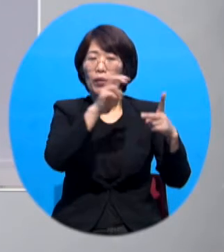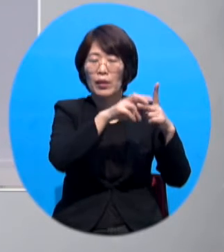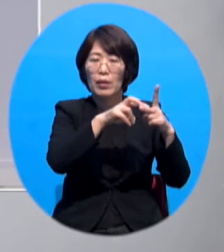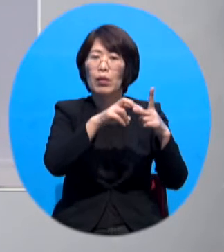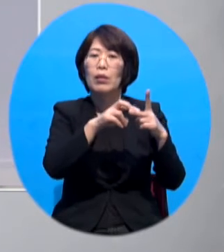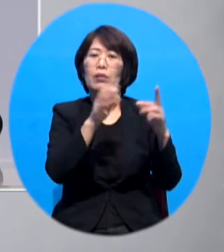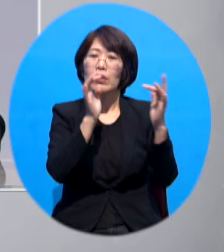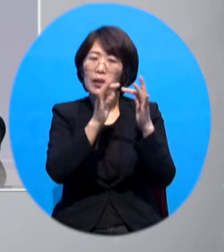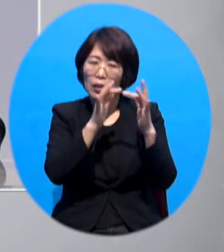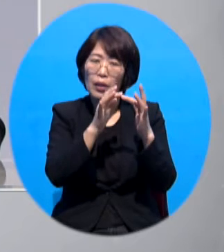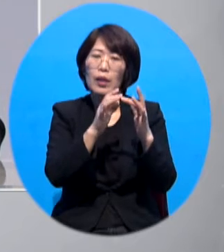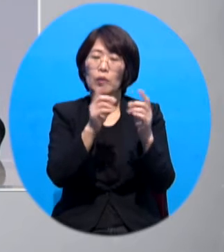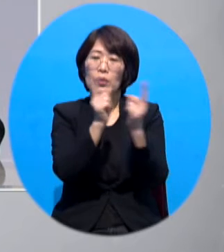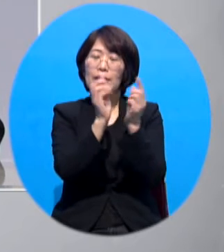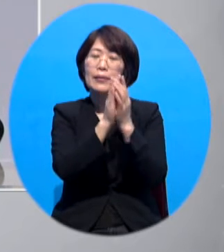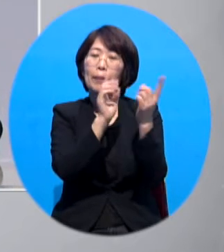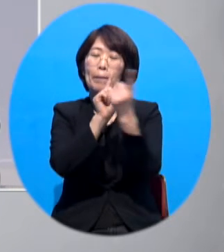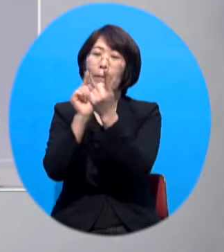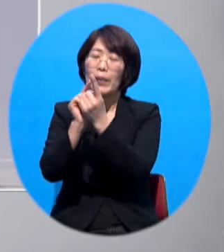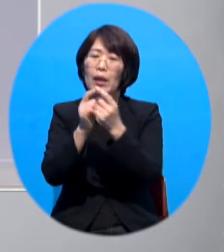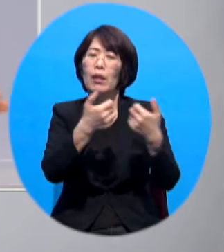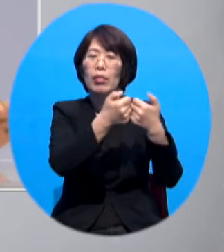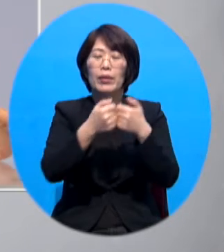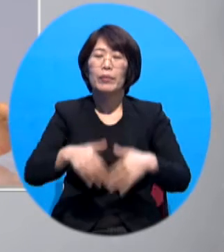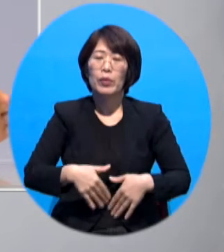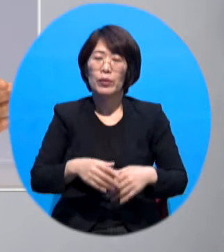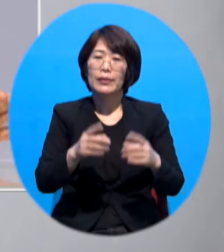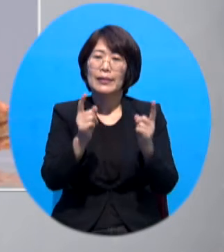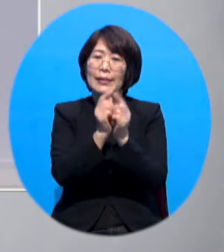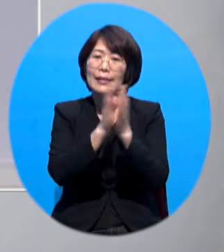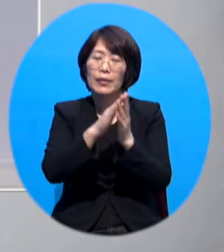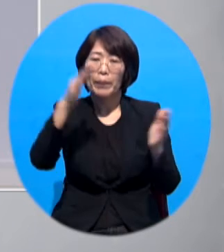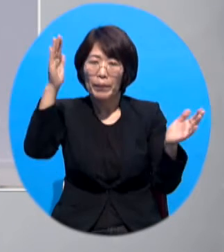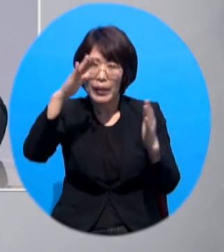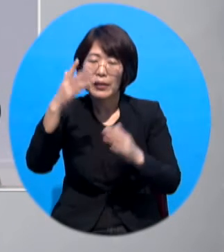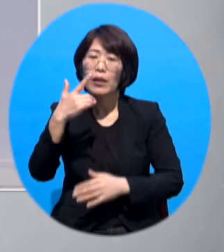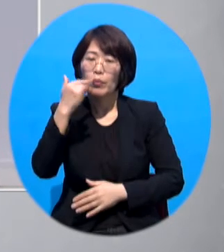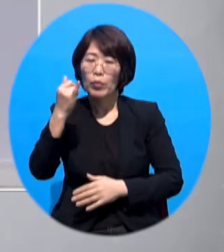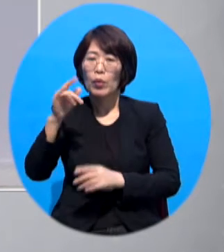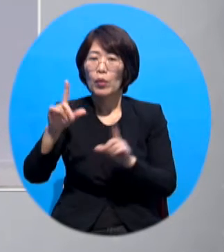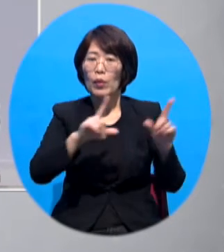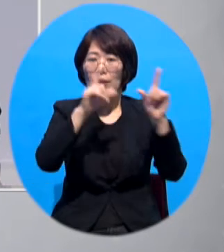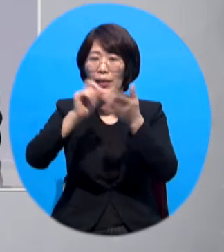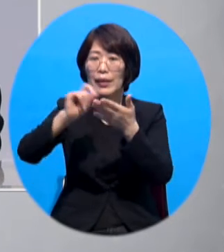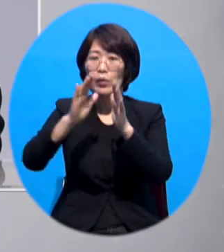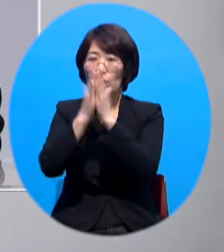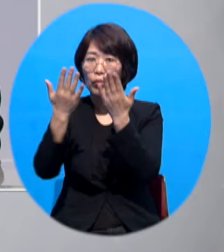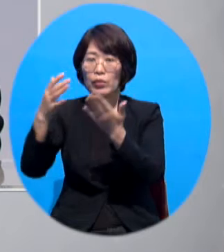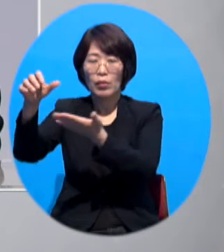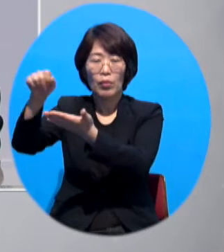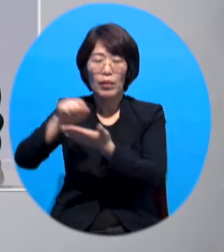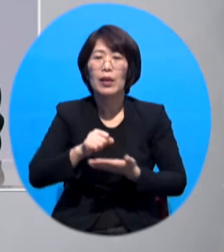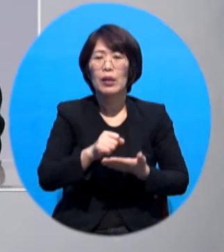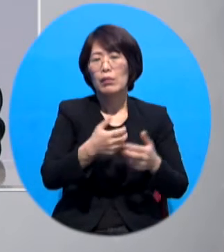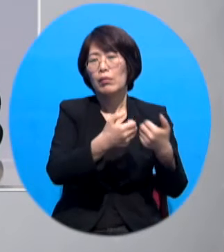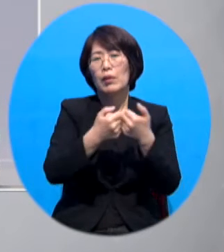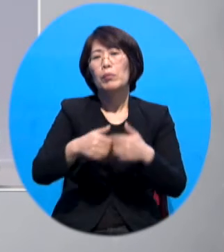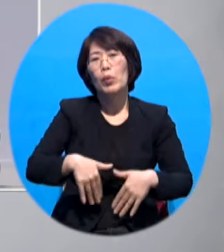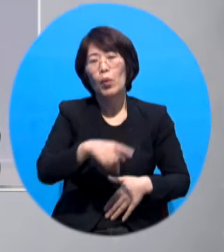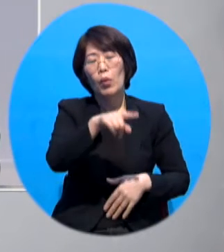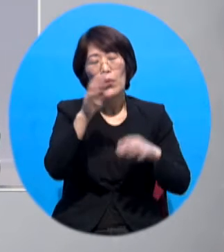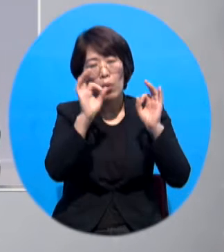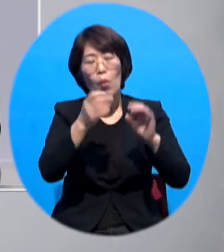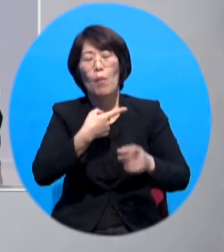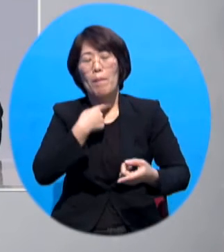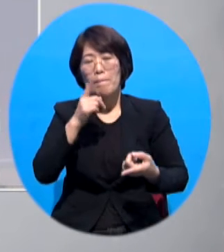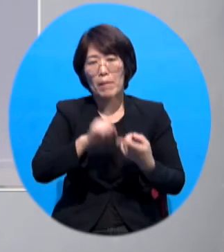i 이렇게 상담을 진행하고 있고요 직접 학생과 부모 그리고 생활 기록부 를 가지고 아 상담을 진행 하니까 만족도가 매우